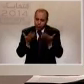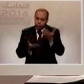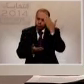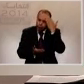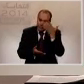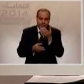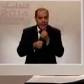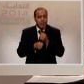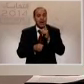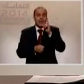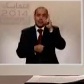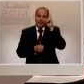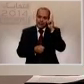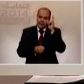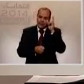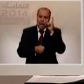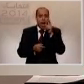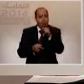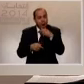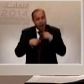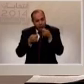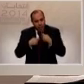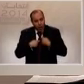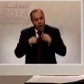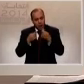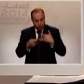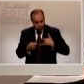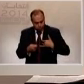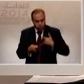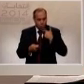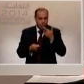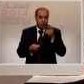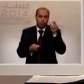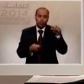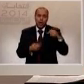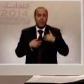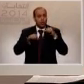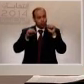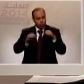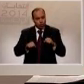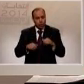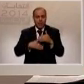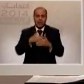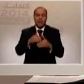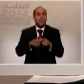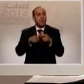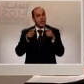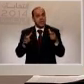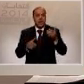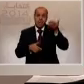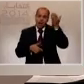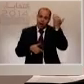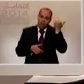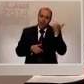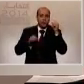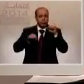نقبل الا ما يوازي تضحياتهم وان نؤمن ونثق ان شعبنا قادر على تقدم عظيم كما كان